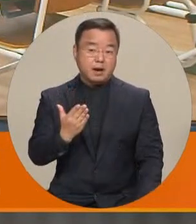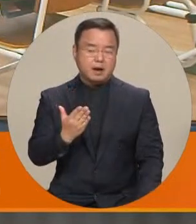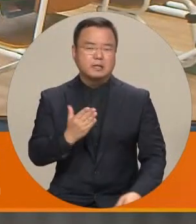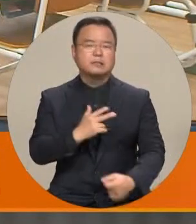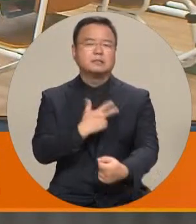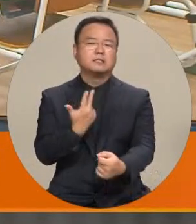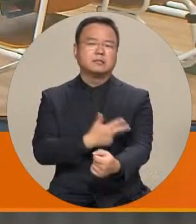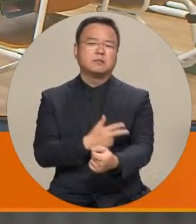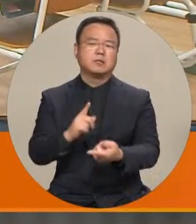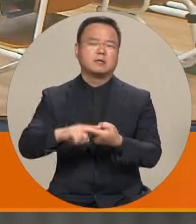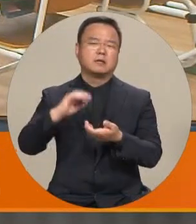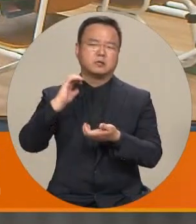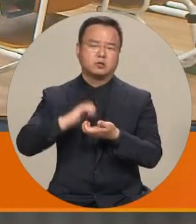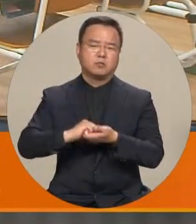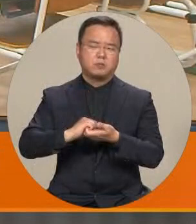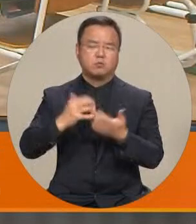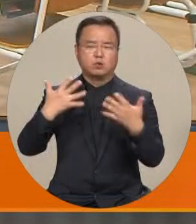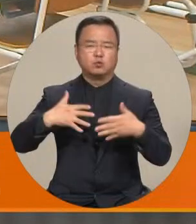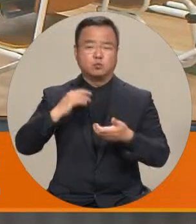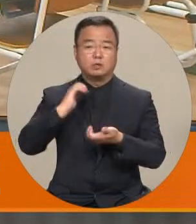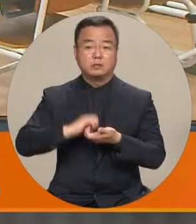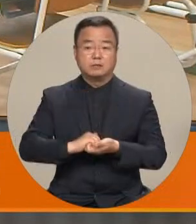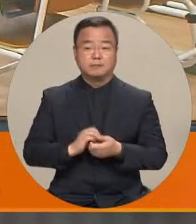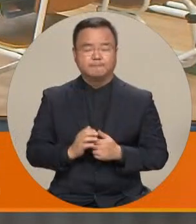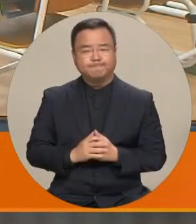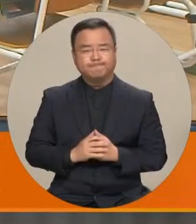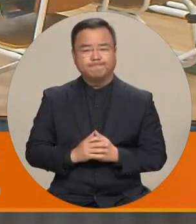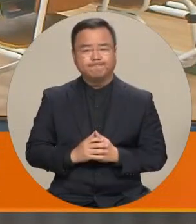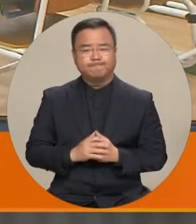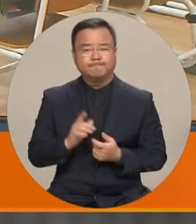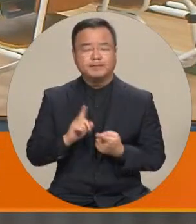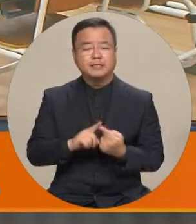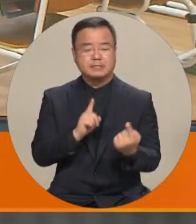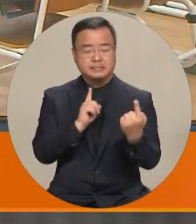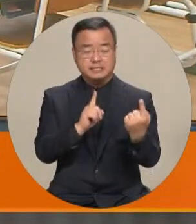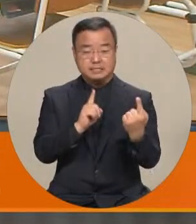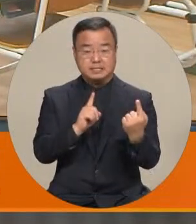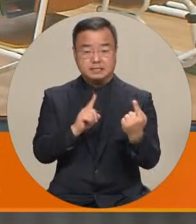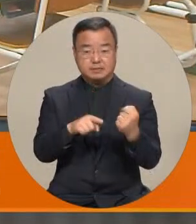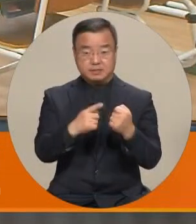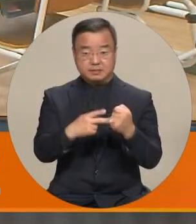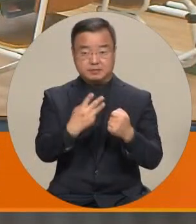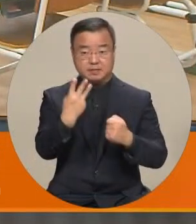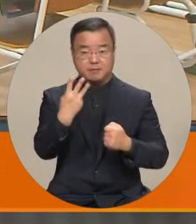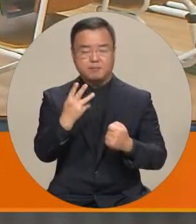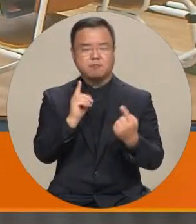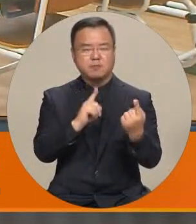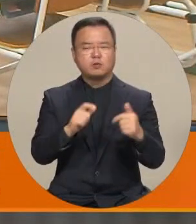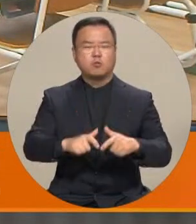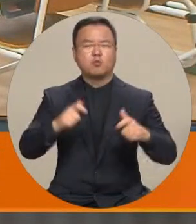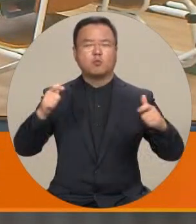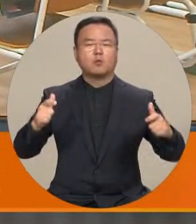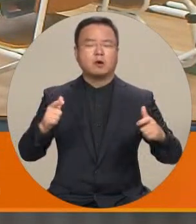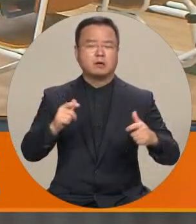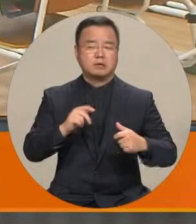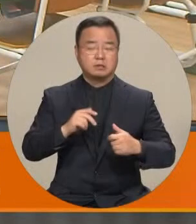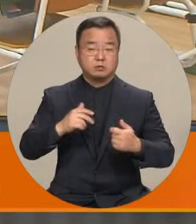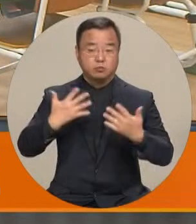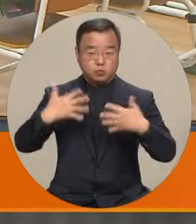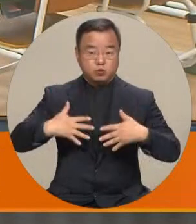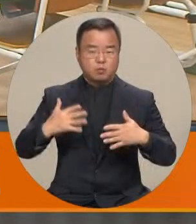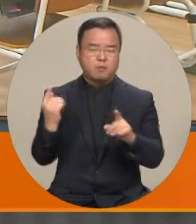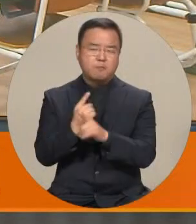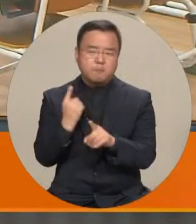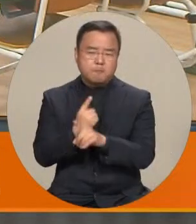자격에도 제한을 두고 있는데요. 그런 만큼 대상 학년을 확대하고 자격 기준을 낮추는데 속도를